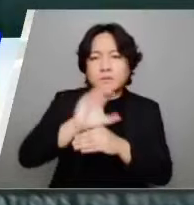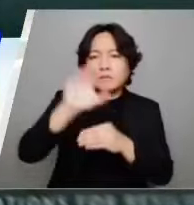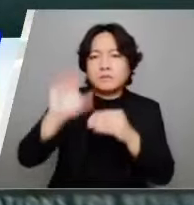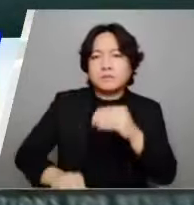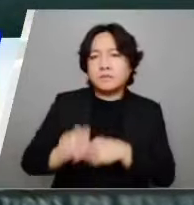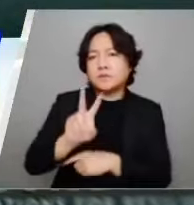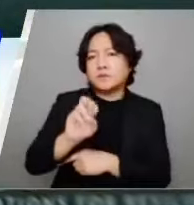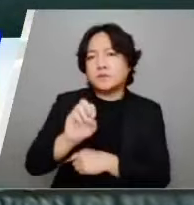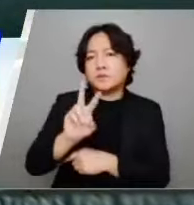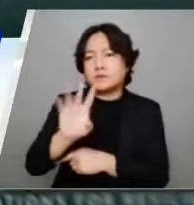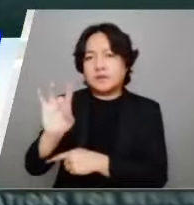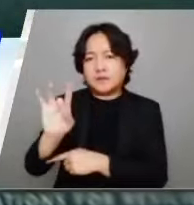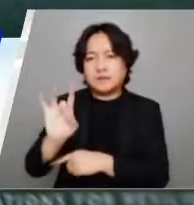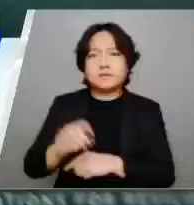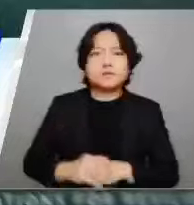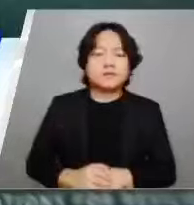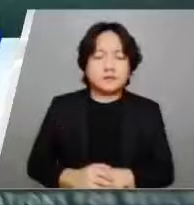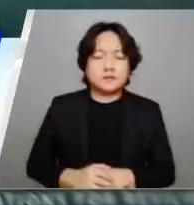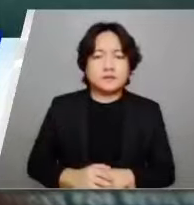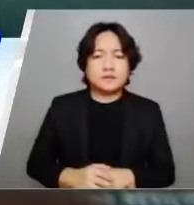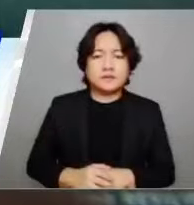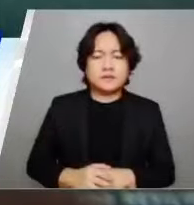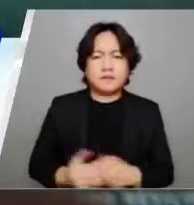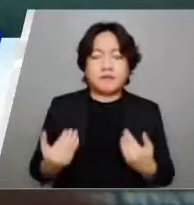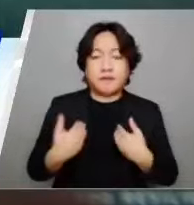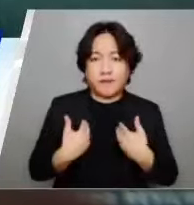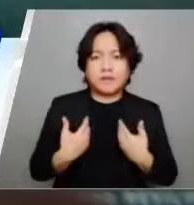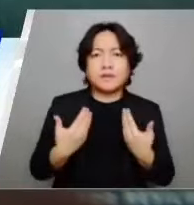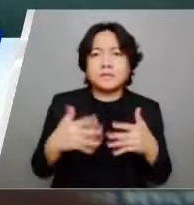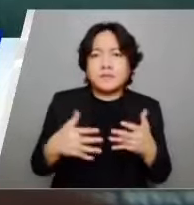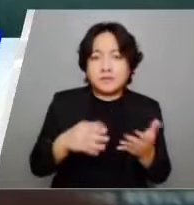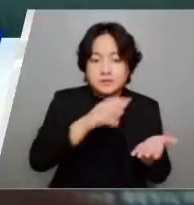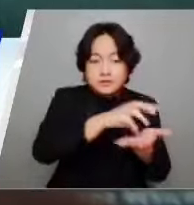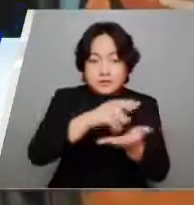hazard map, may ilang lugar na nilagyan na mismo ng warning sign na malapit ito sa